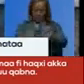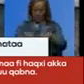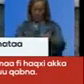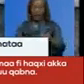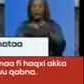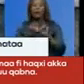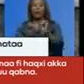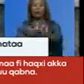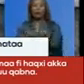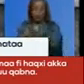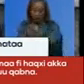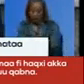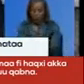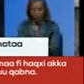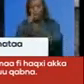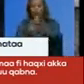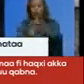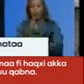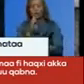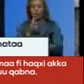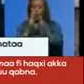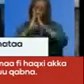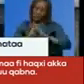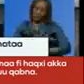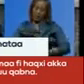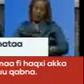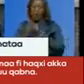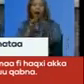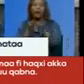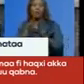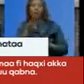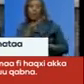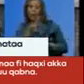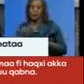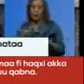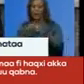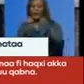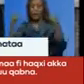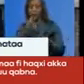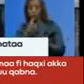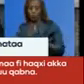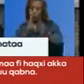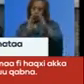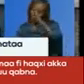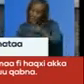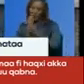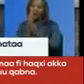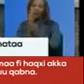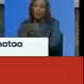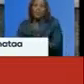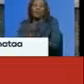የቀጠለ የአብሮነት ጉዟችን ነው። ሰላም አለመግባባትና ተቃርኖችን በሰለጠነ መንገድ